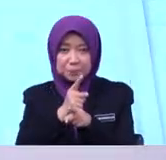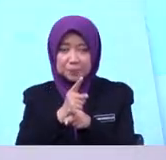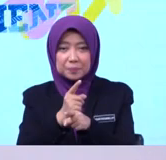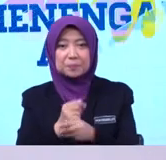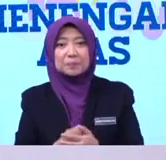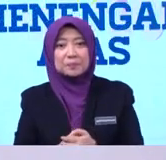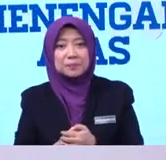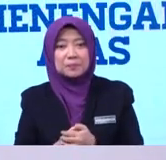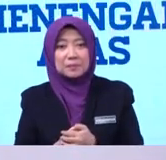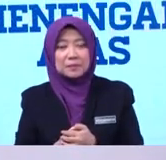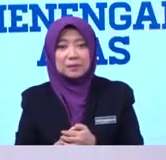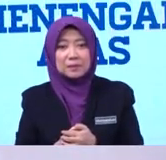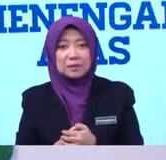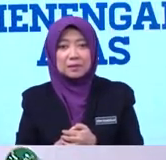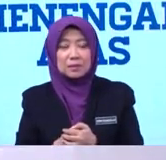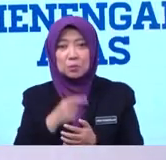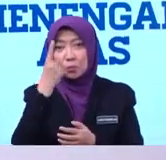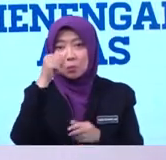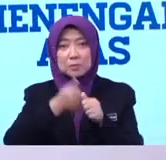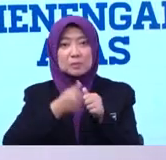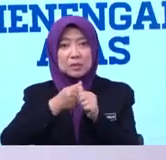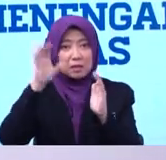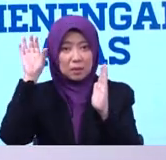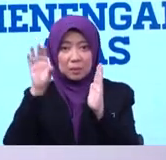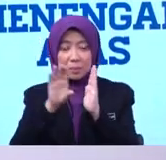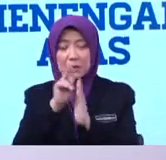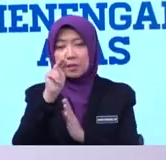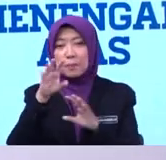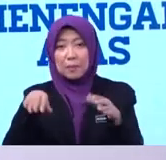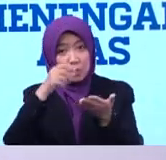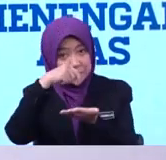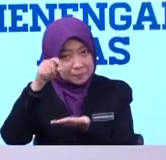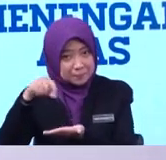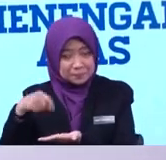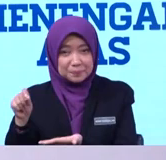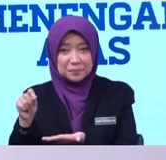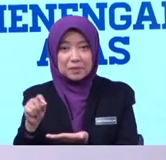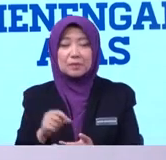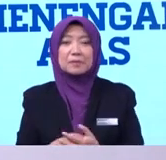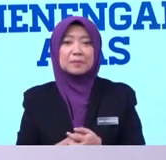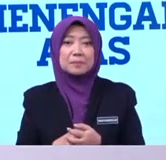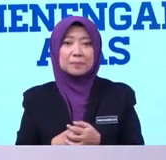jawabannya Ivana bagi untuk setiap gambar baru kita sewa dulu